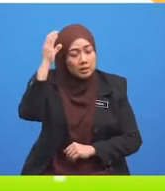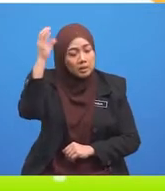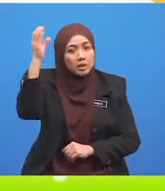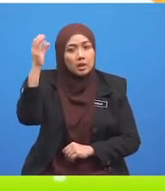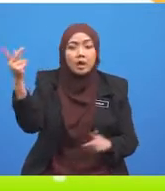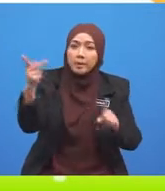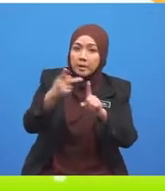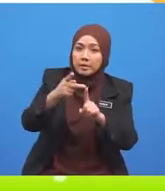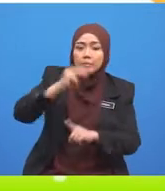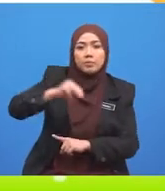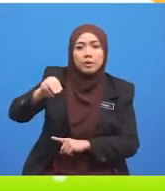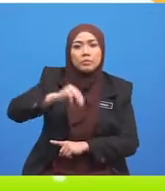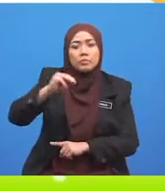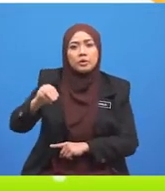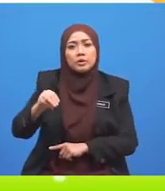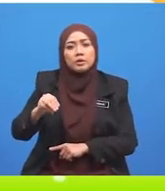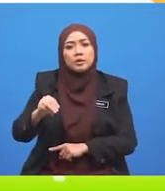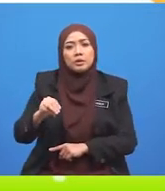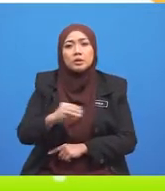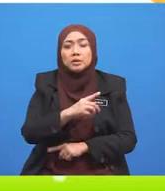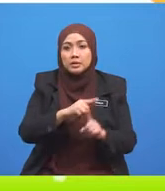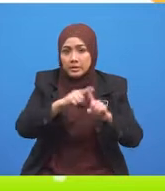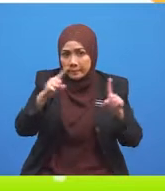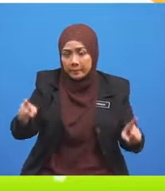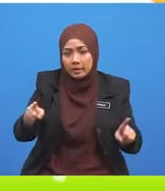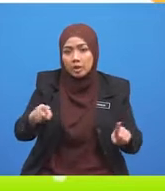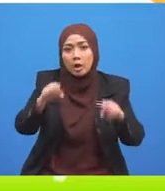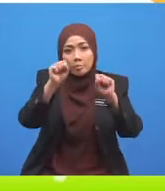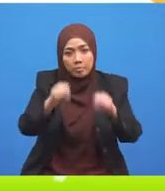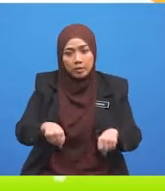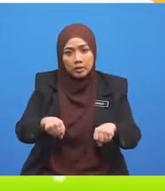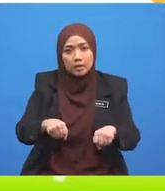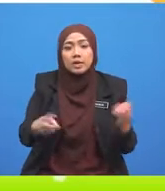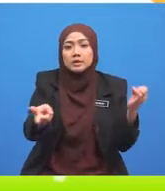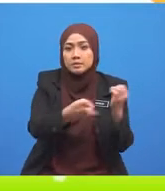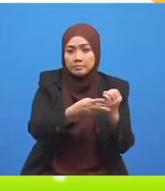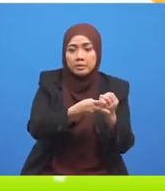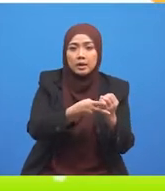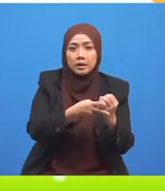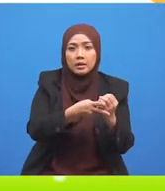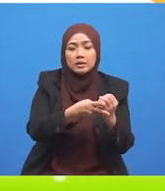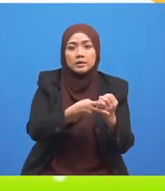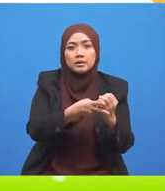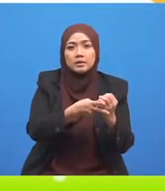kepada murid-murid sejauh mana penjimatan yang murid-murid telah